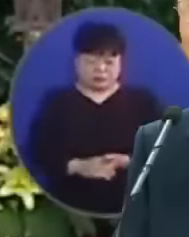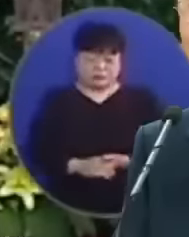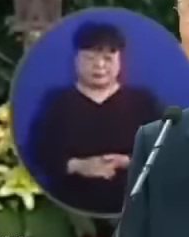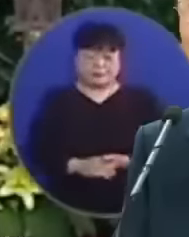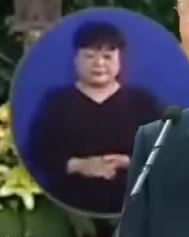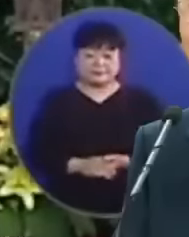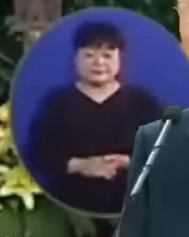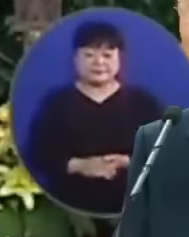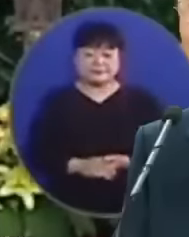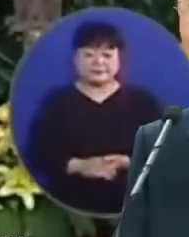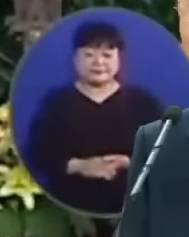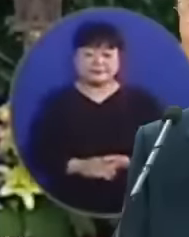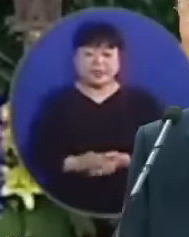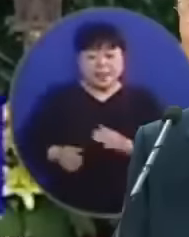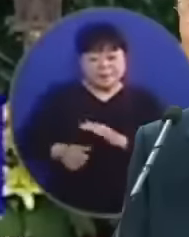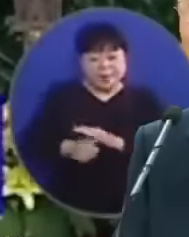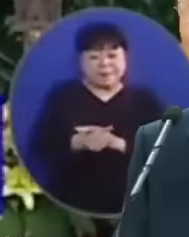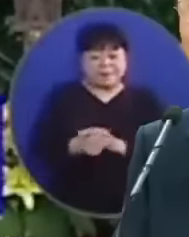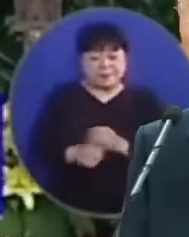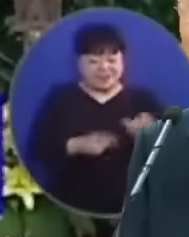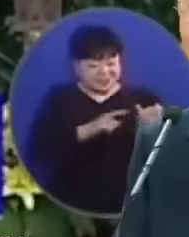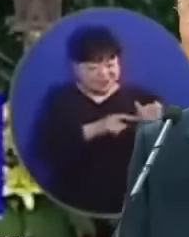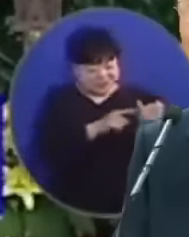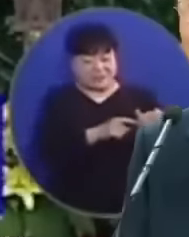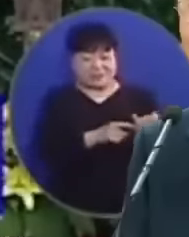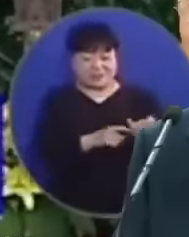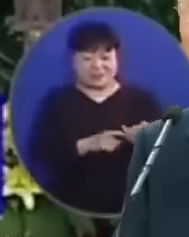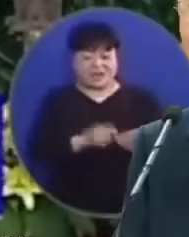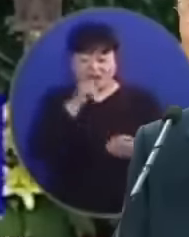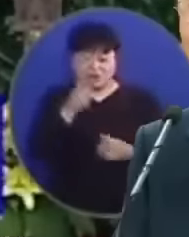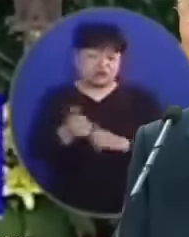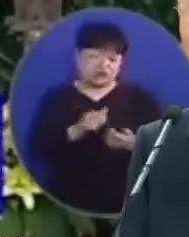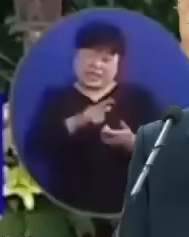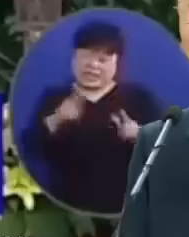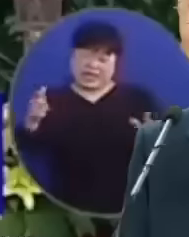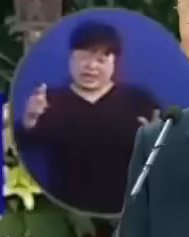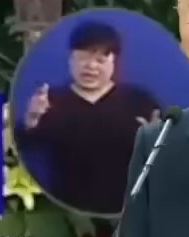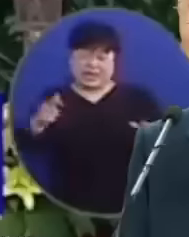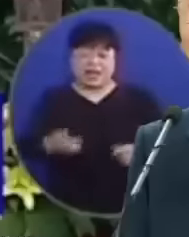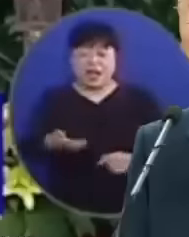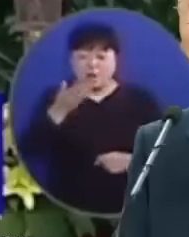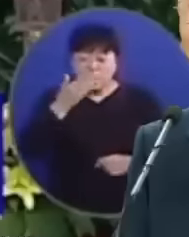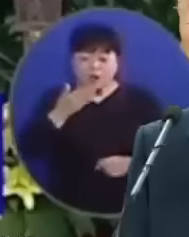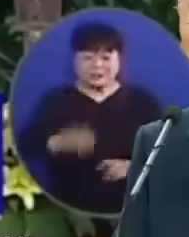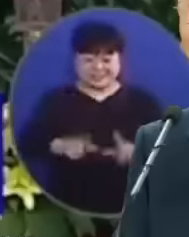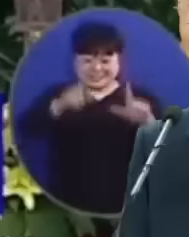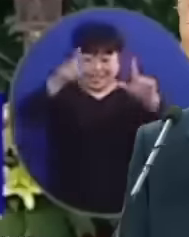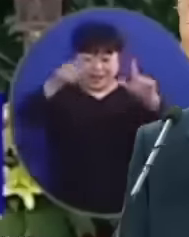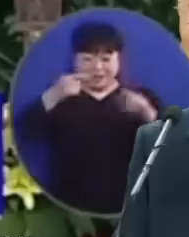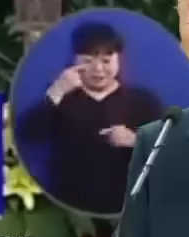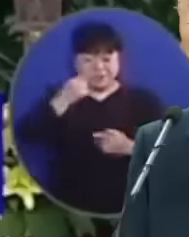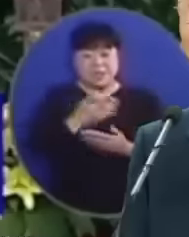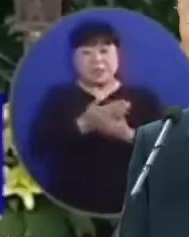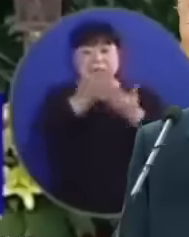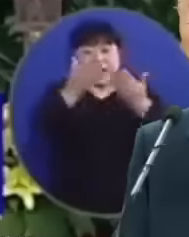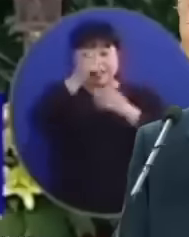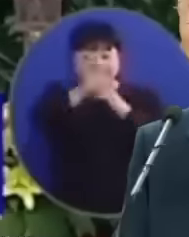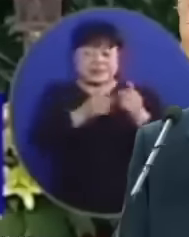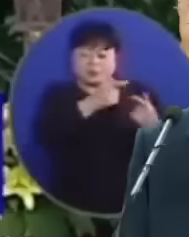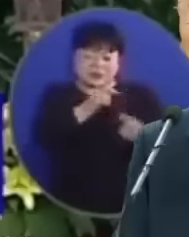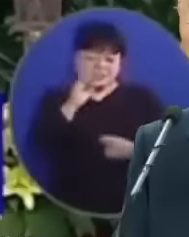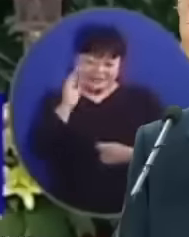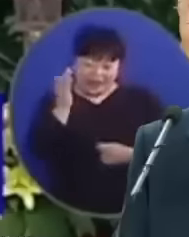보면 뱀이 여자에게 이르되 너희가 결코 죽지 아니하리라. 너희가 그것을 먹는 날에는 너희 눈이 밝아져 하나님과 같이